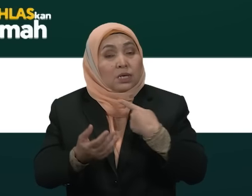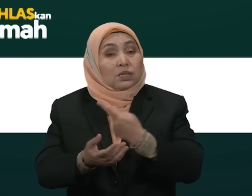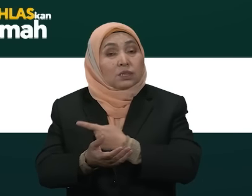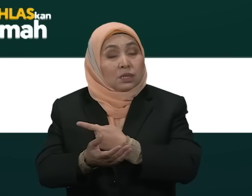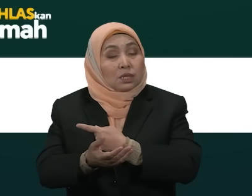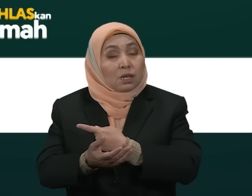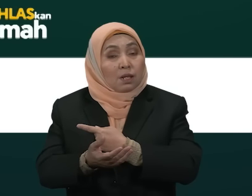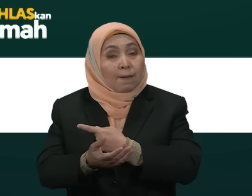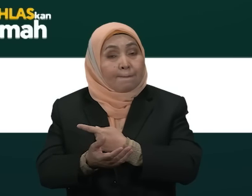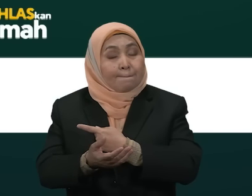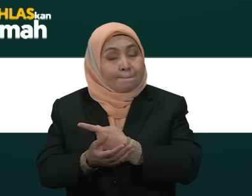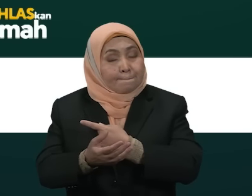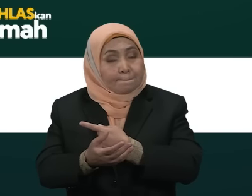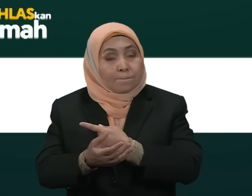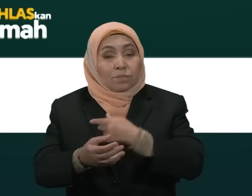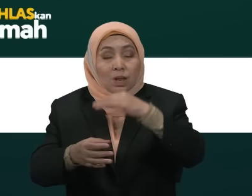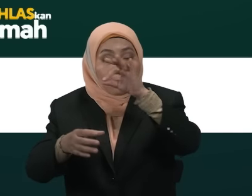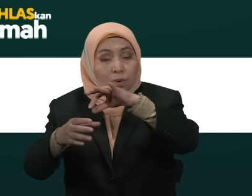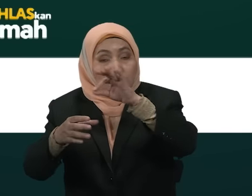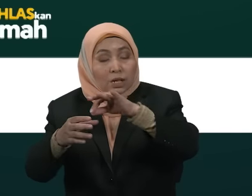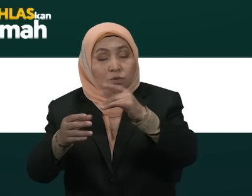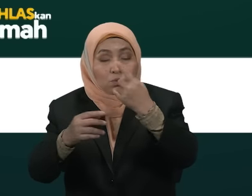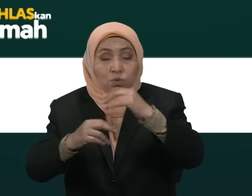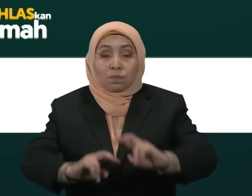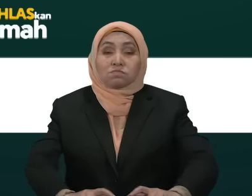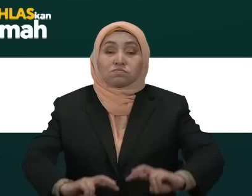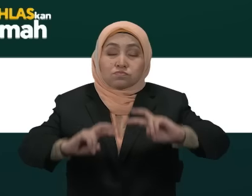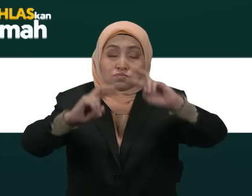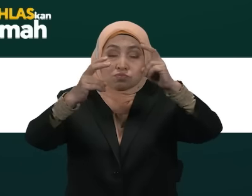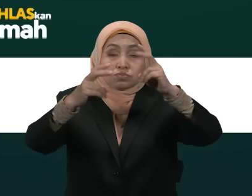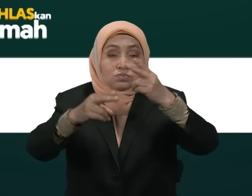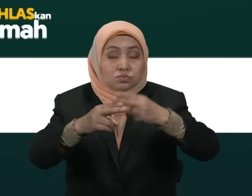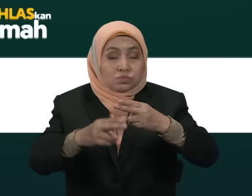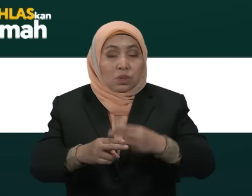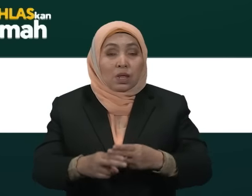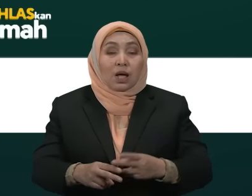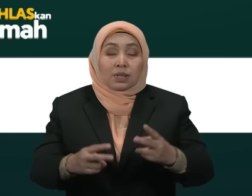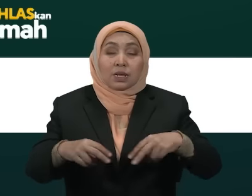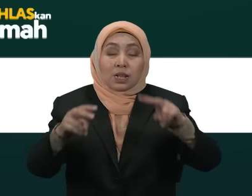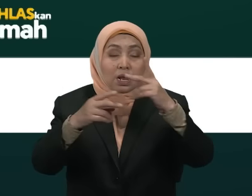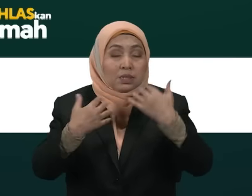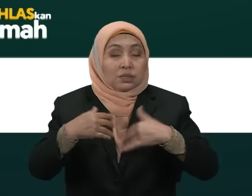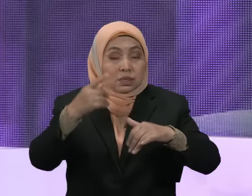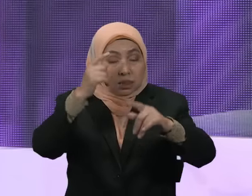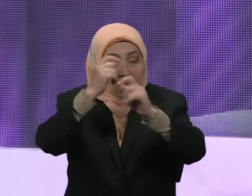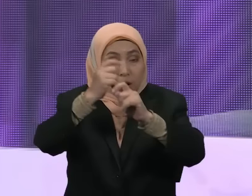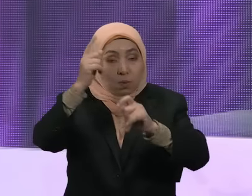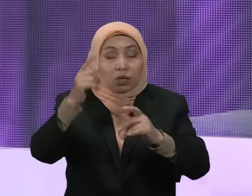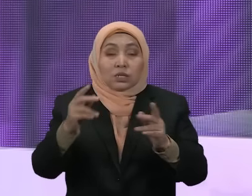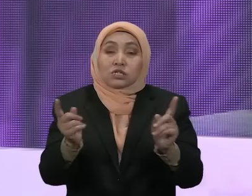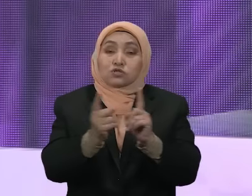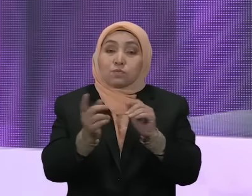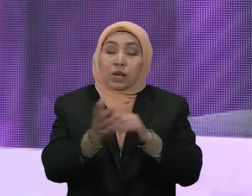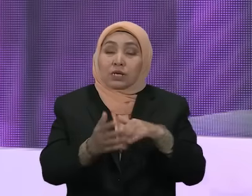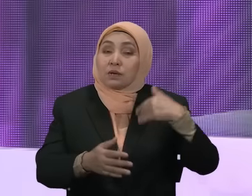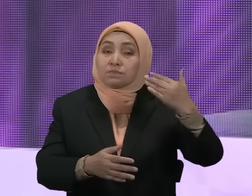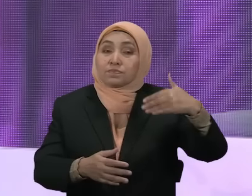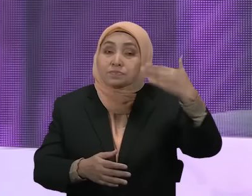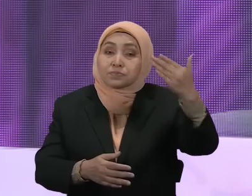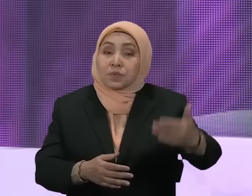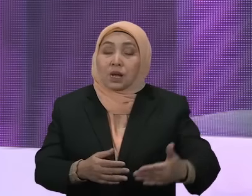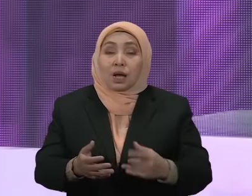kita gabungkan, gemblingkan untuk menaikkan nama dan nilai Al-Quran itu sendiri. Kita bertemu lagi pada siri akan